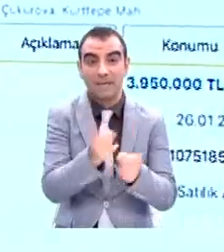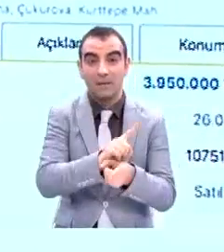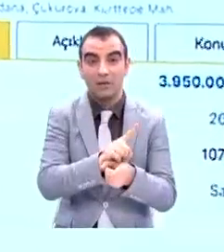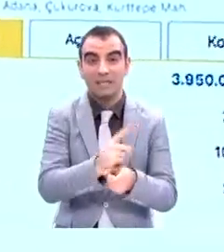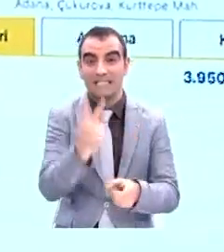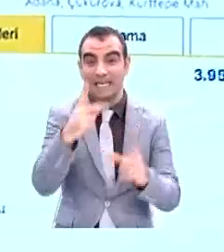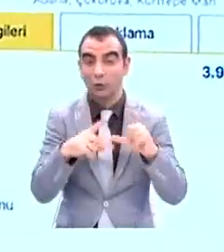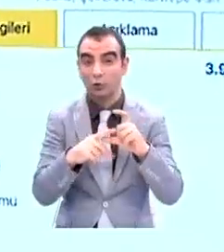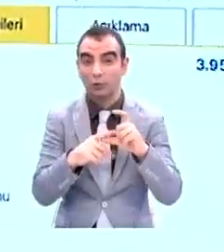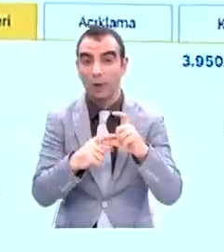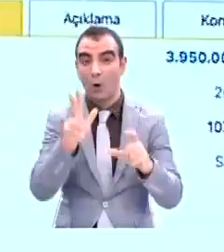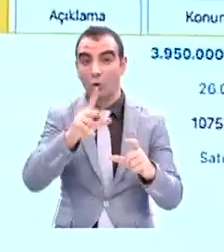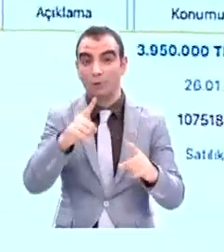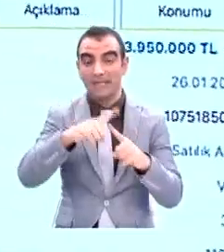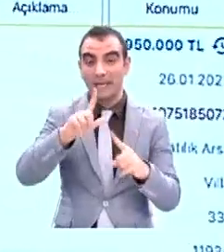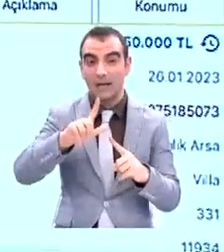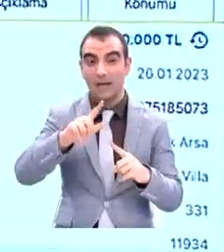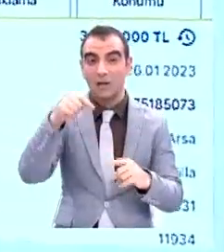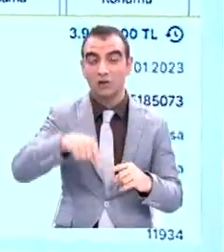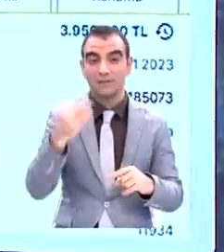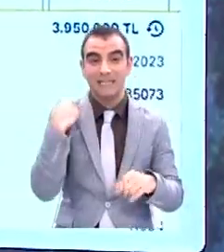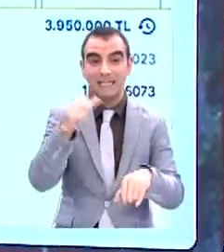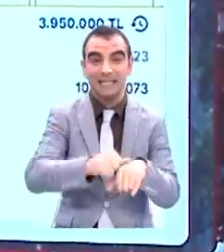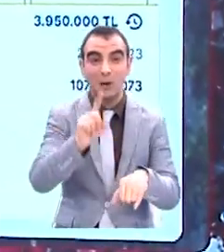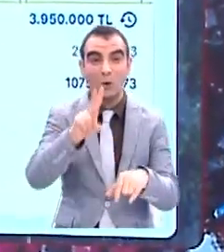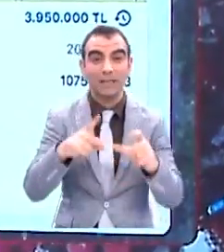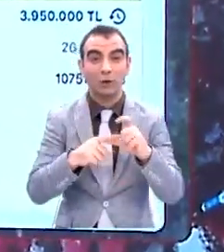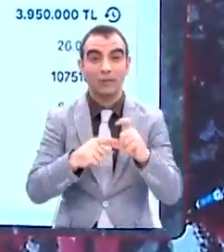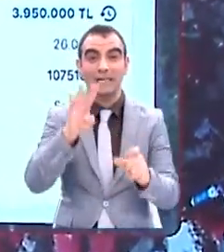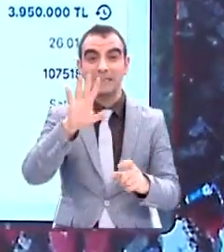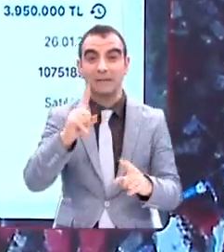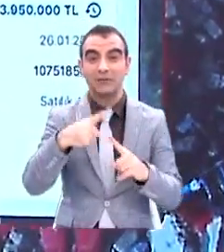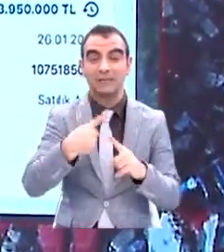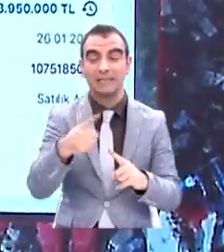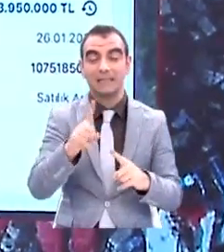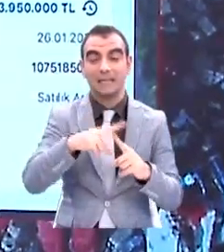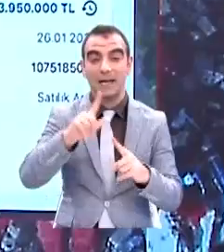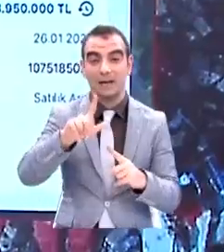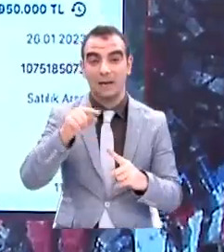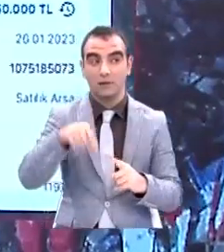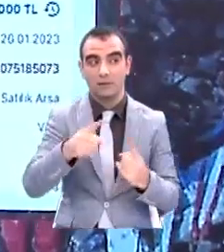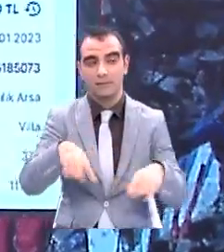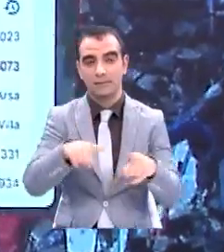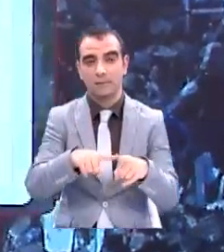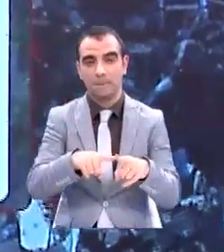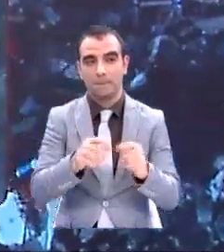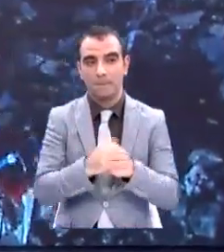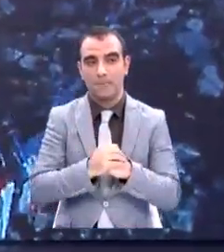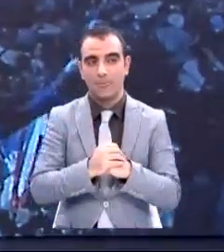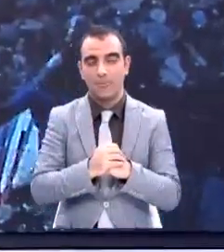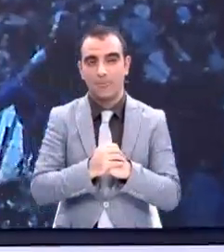7 Şubat'ta 30 bin liraydı yine 12 Şubat'ta 45 bin lira oldu işte resmi ilhalarda burada işte